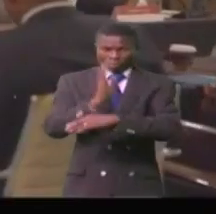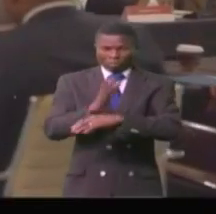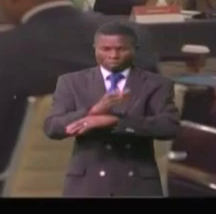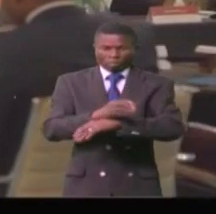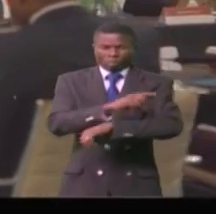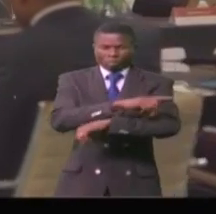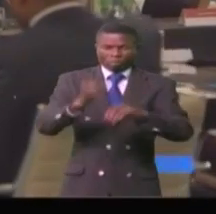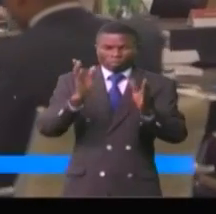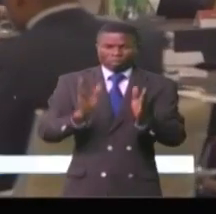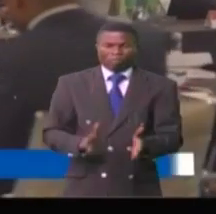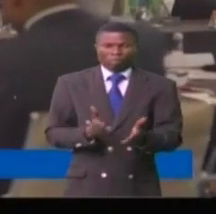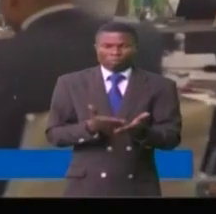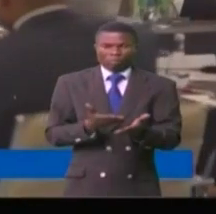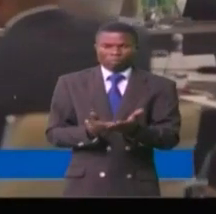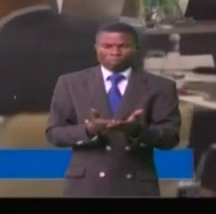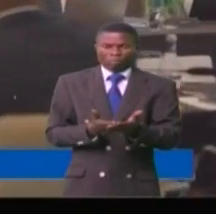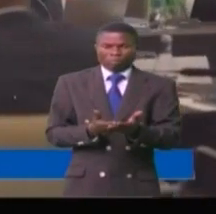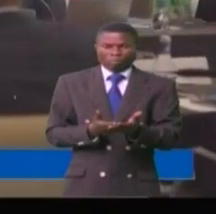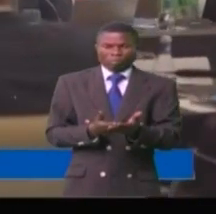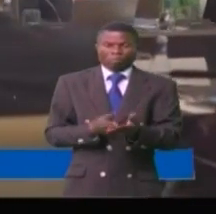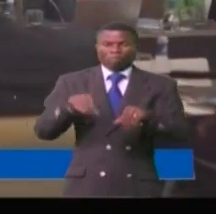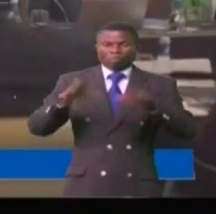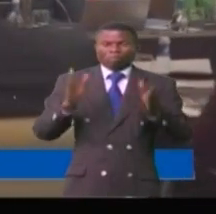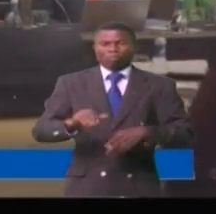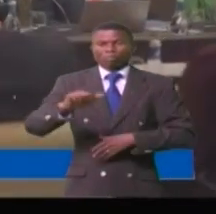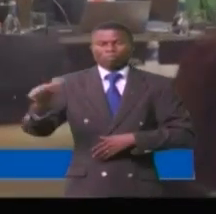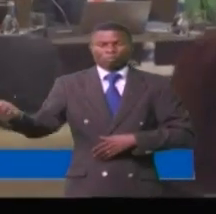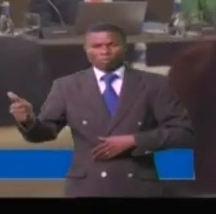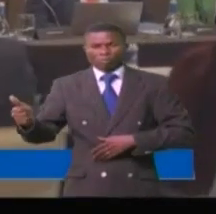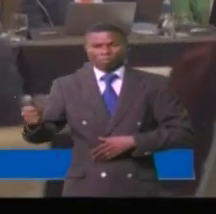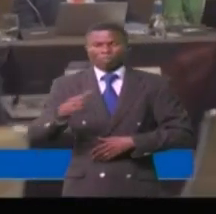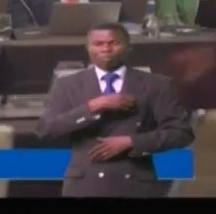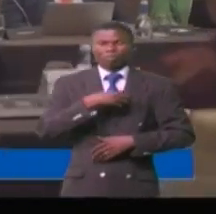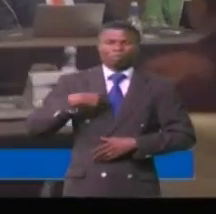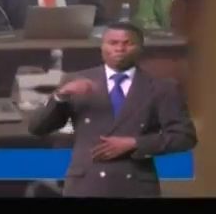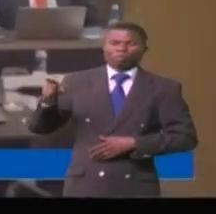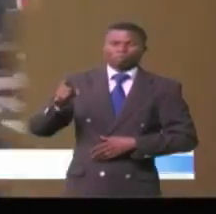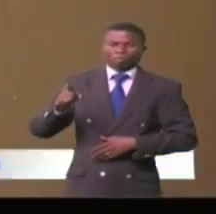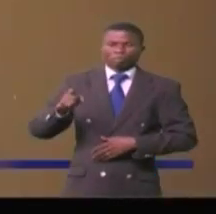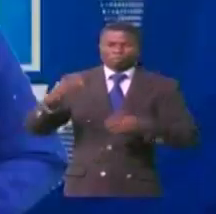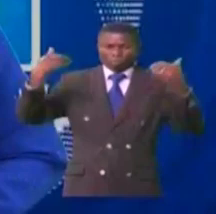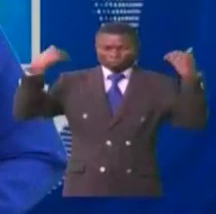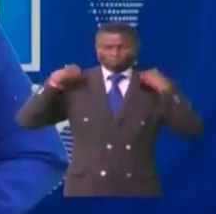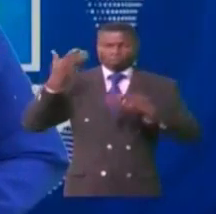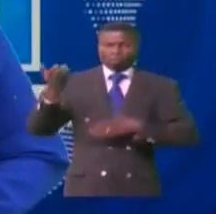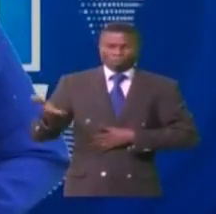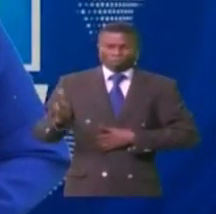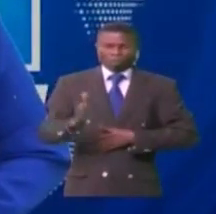du fonds d'ajustement. Et c'est une autre Congolaise, Marlène Ngoï, qui occupe le poste.